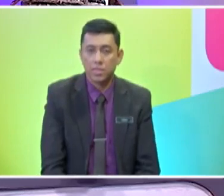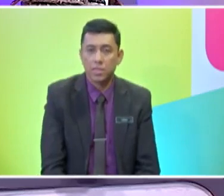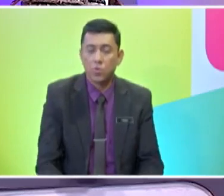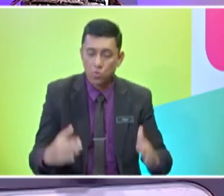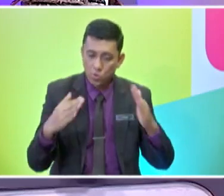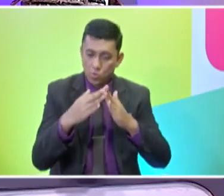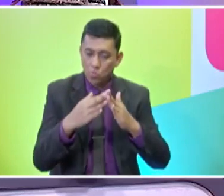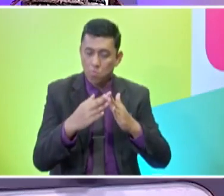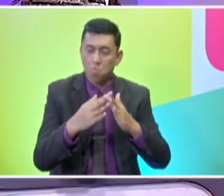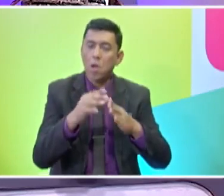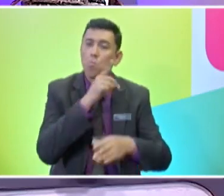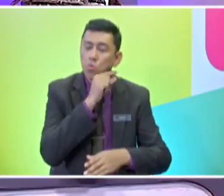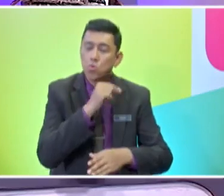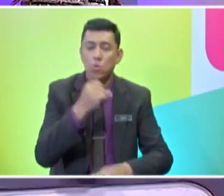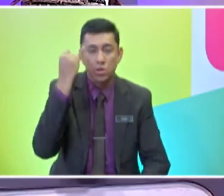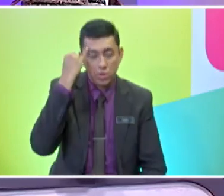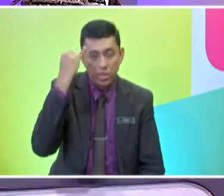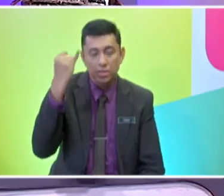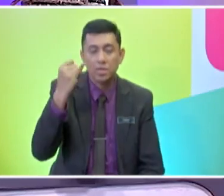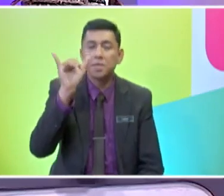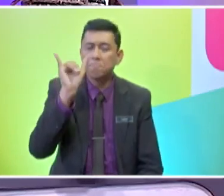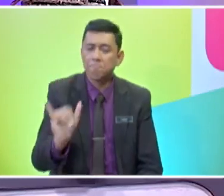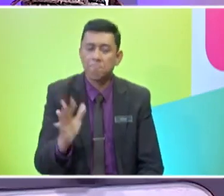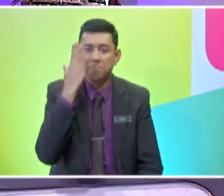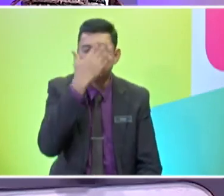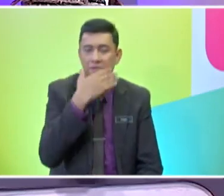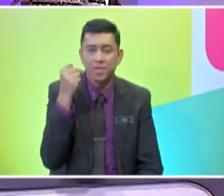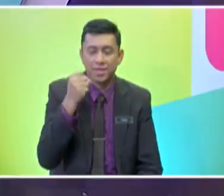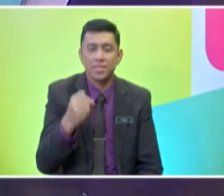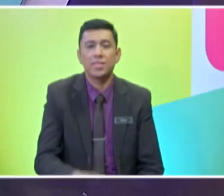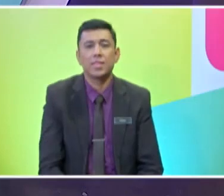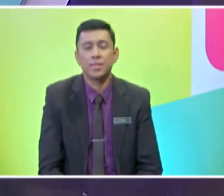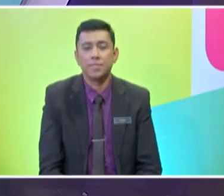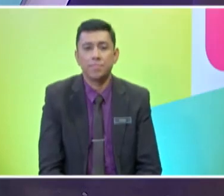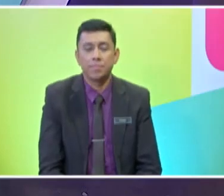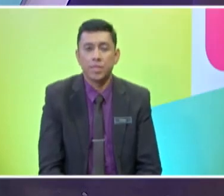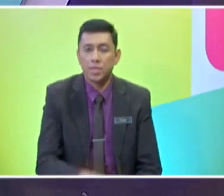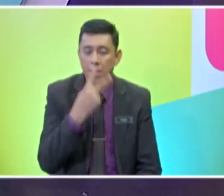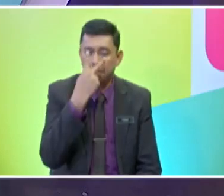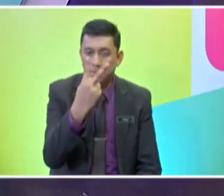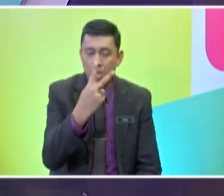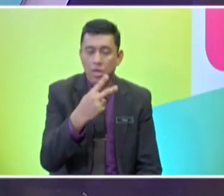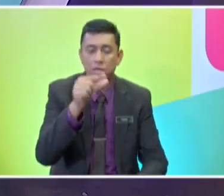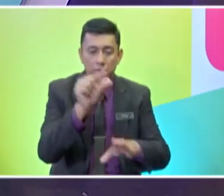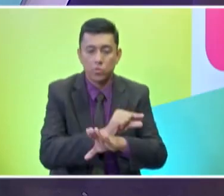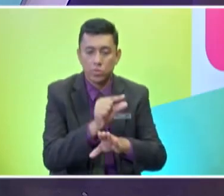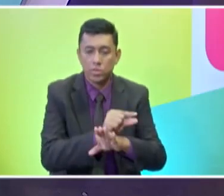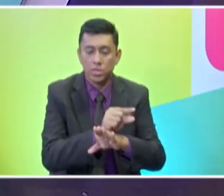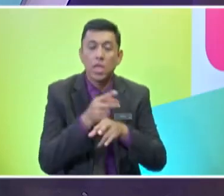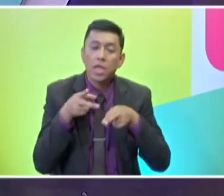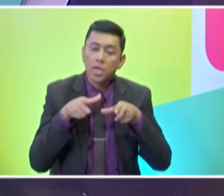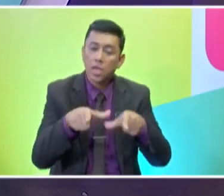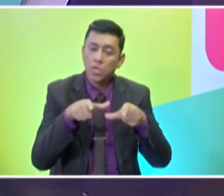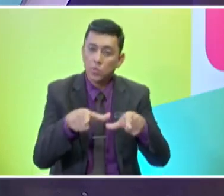ide yang menarik seperti rumah burung yang kita gunakan ranting kayu yang kita